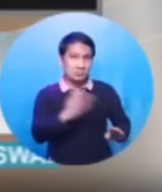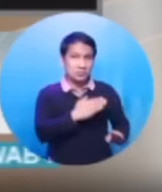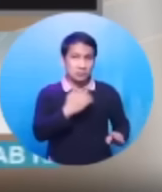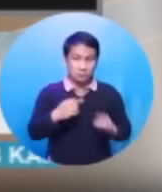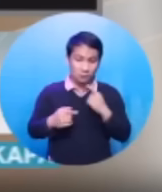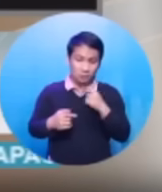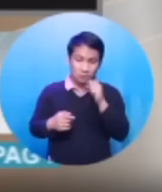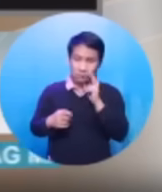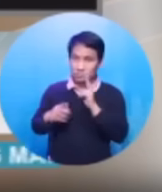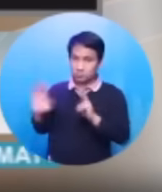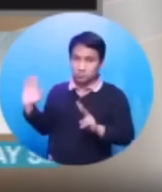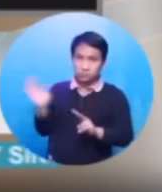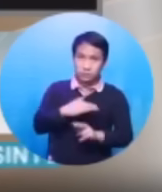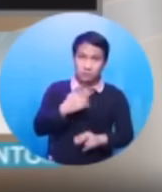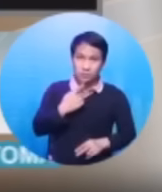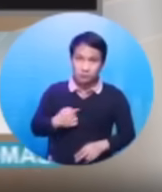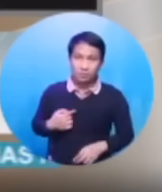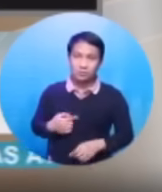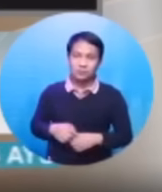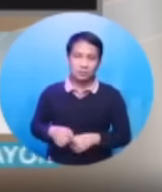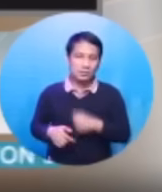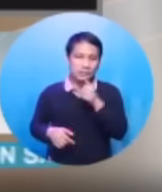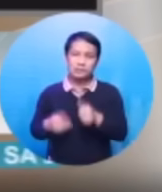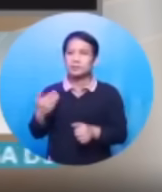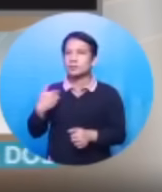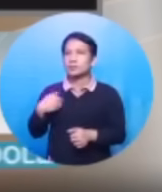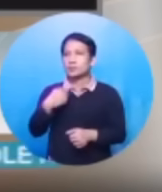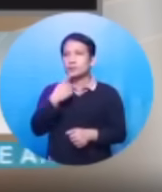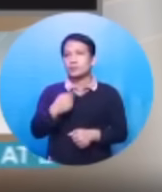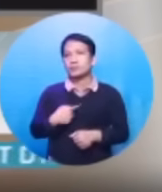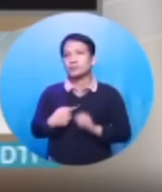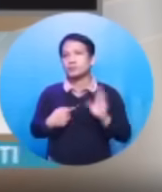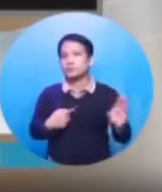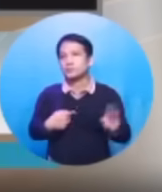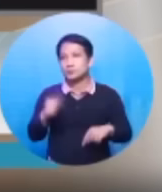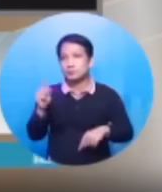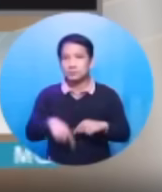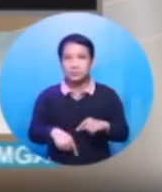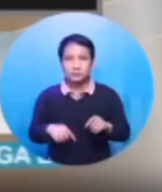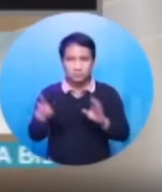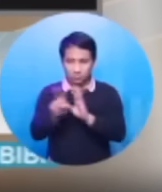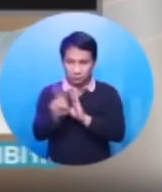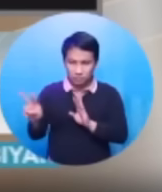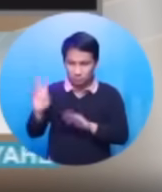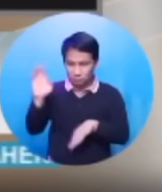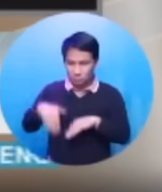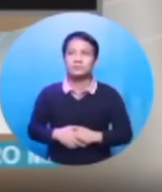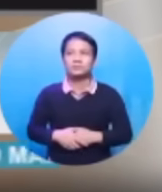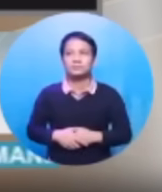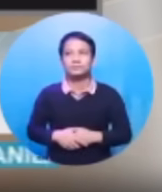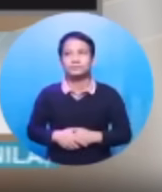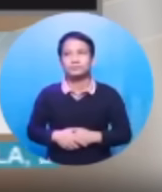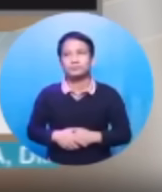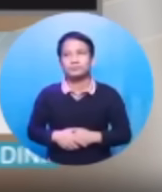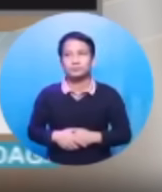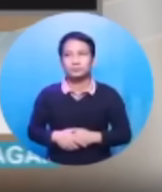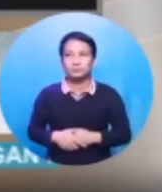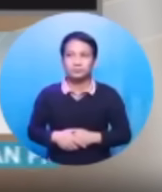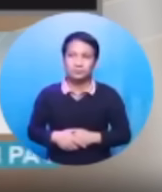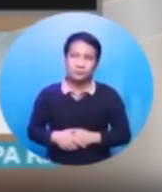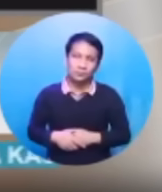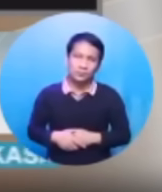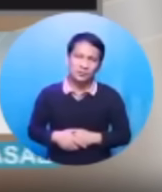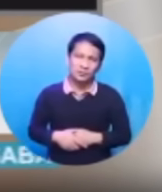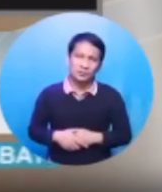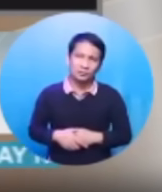sinampal. Nakaharap, hindi ako sumampal sa iyo. Nakatalikod ako sa iyo. Paano kita sasampalin dahil umaawat ako? Umarap pa mo, hindi. Umarap